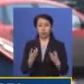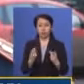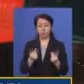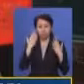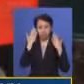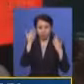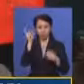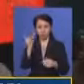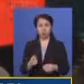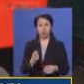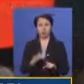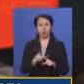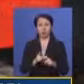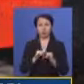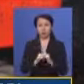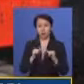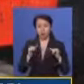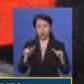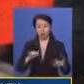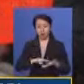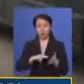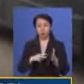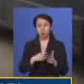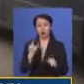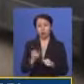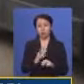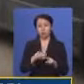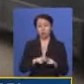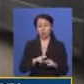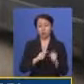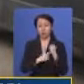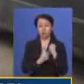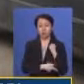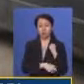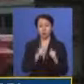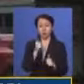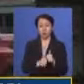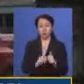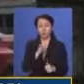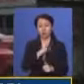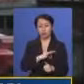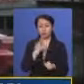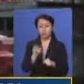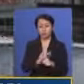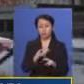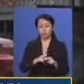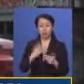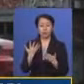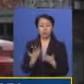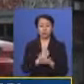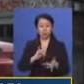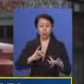неизвестным лицам. Одни из самых распространенных схем обмана, которые в последнее время все чаще используют мошенники, это